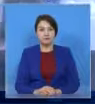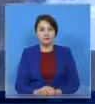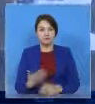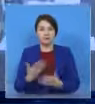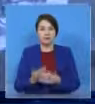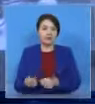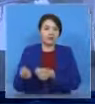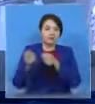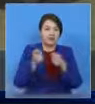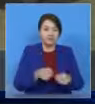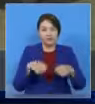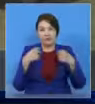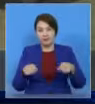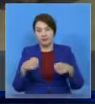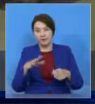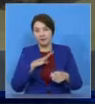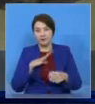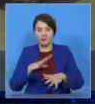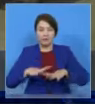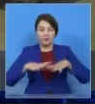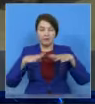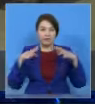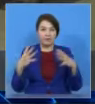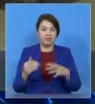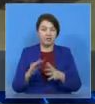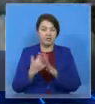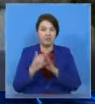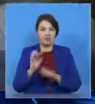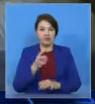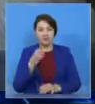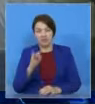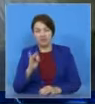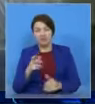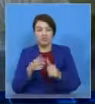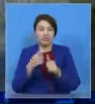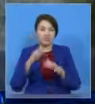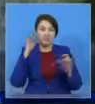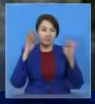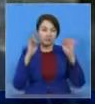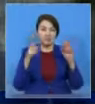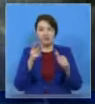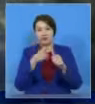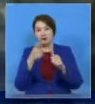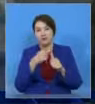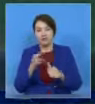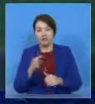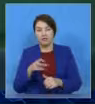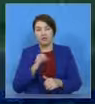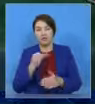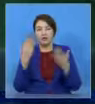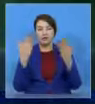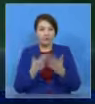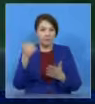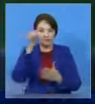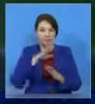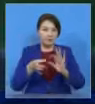Основным поставщиком продукции в стабфонд является крупное формирование в селе Пригородное, носящее созвучное название. Аграрии подчеркивают, что текущий